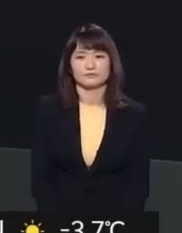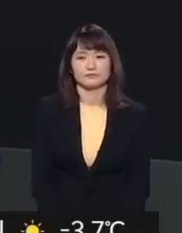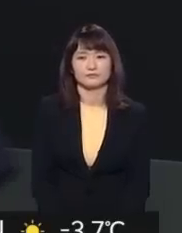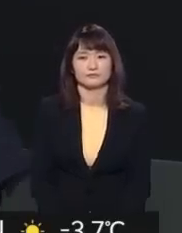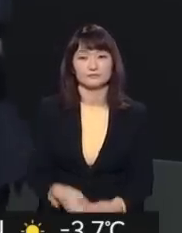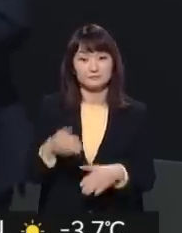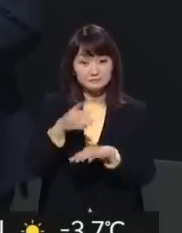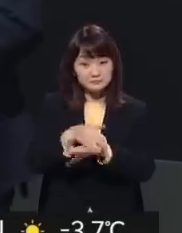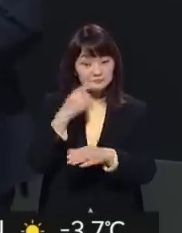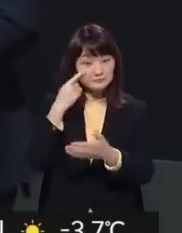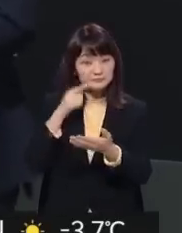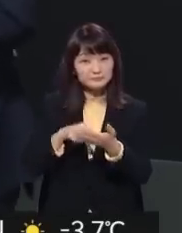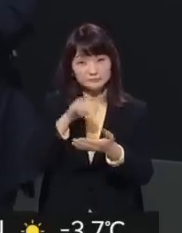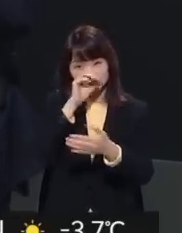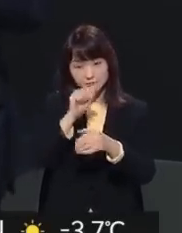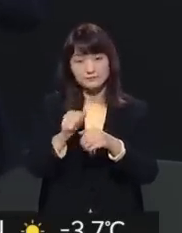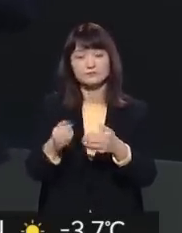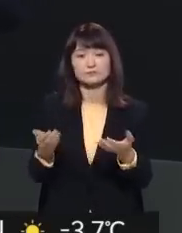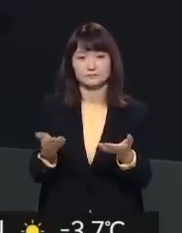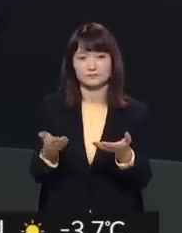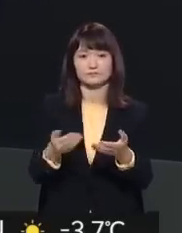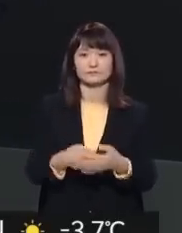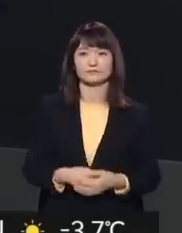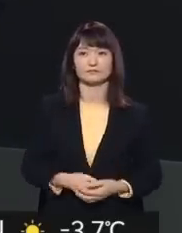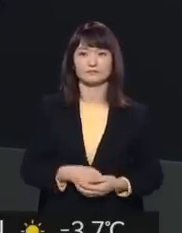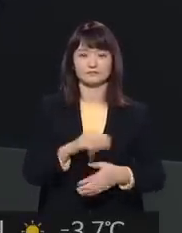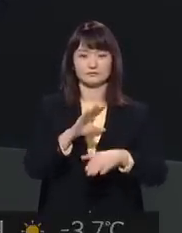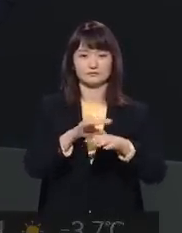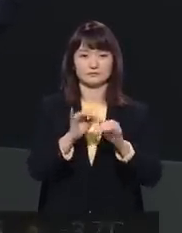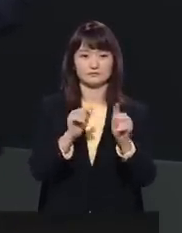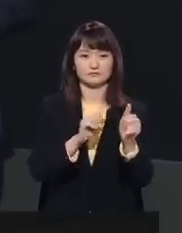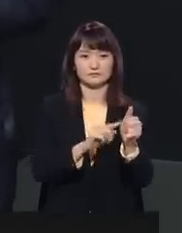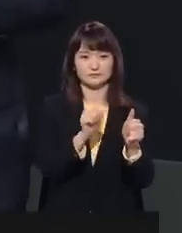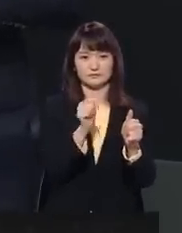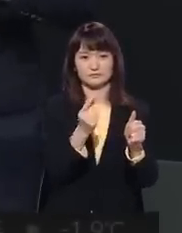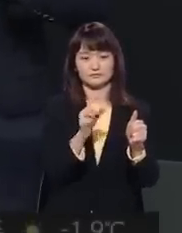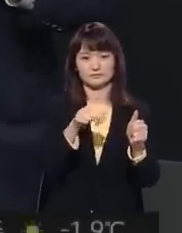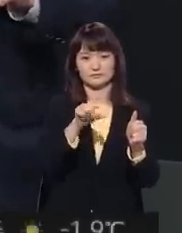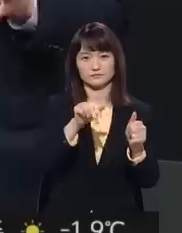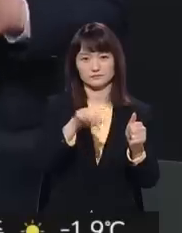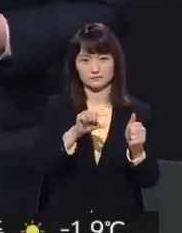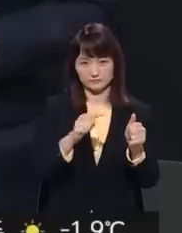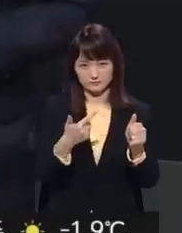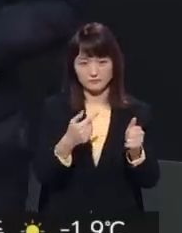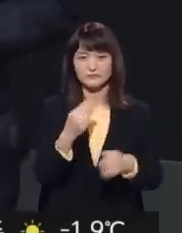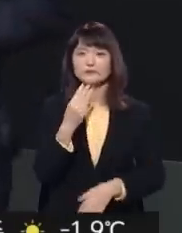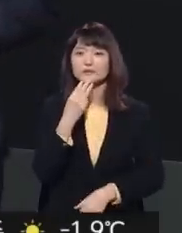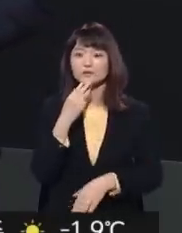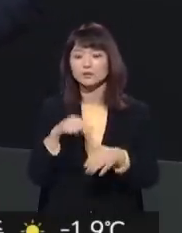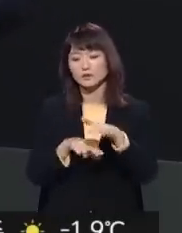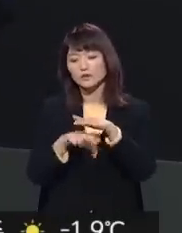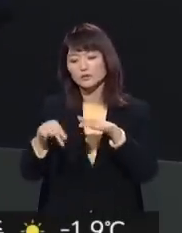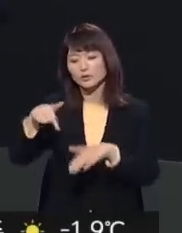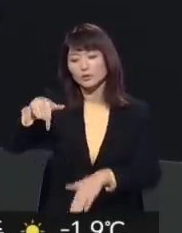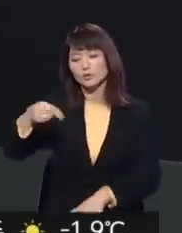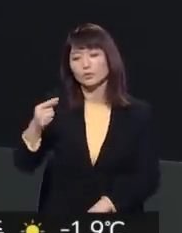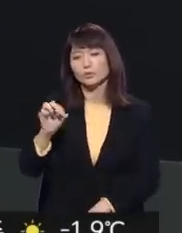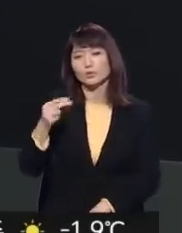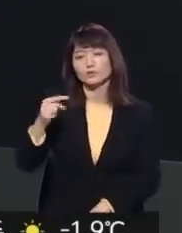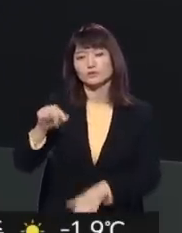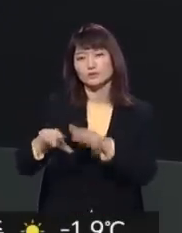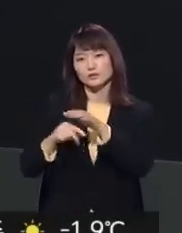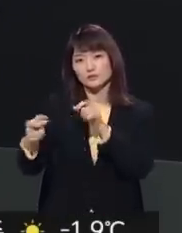뒤늦게 밝혀진 선행입니다. 자, 방송인 홍석천 씨 어젯밤 서울 공덕역 인근에서 이런